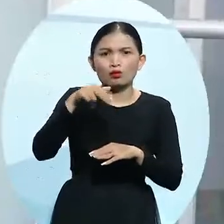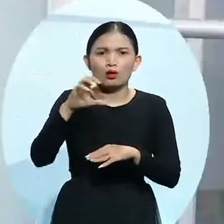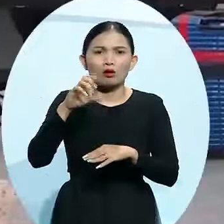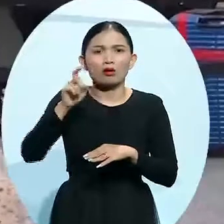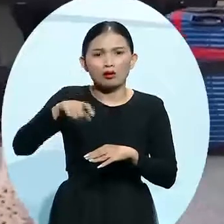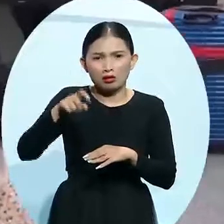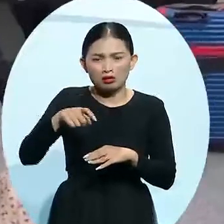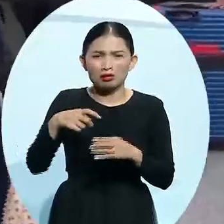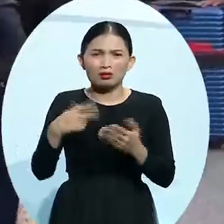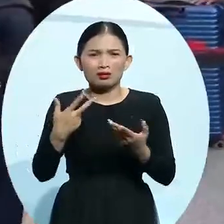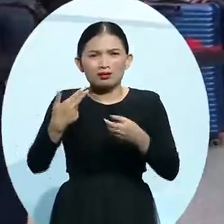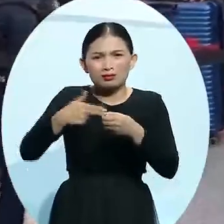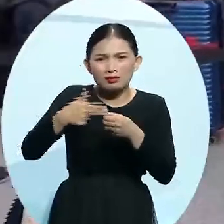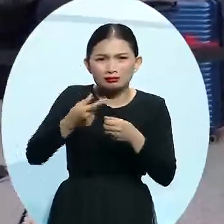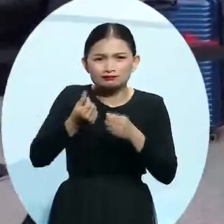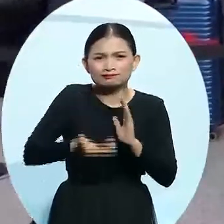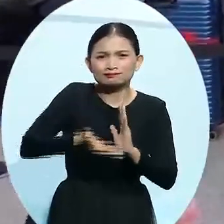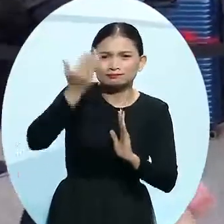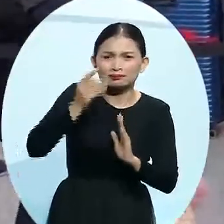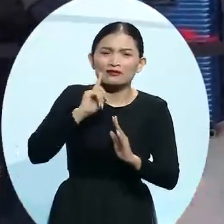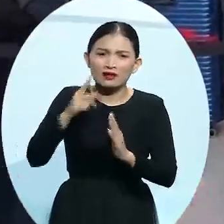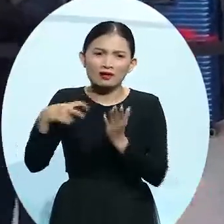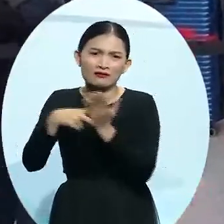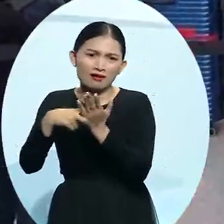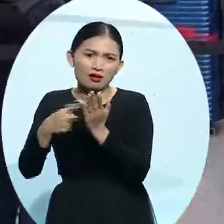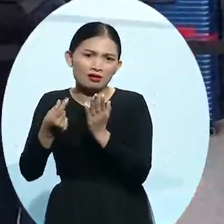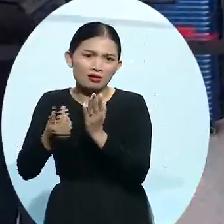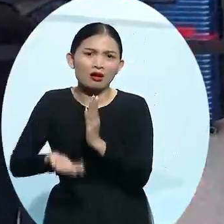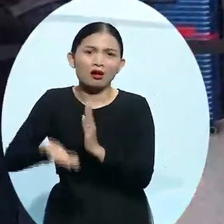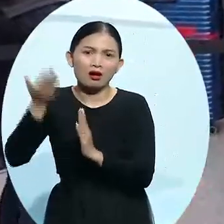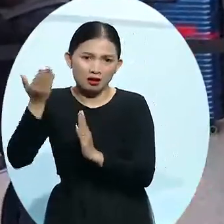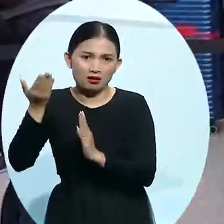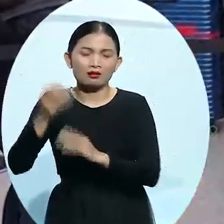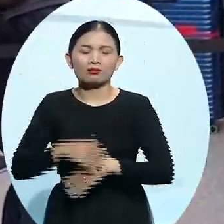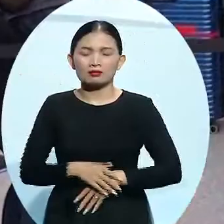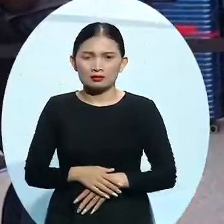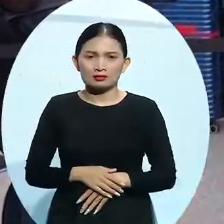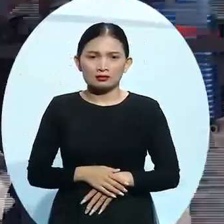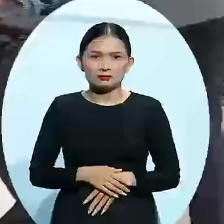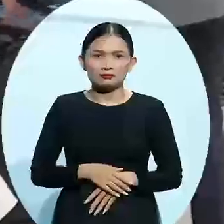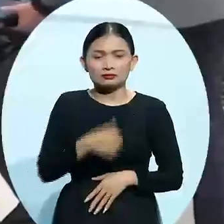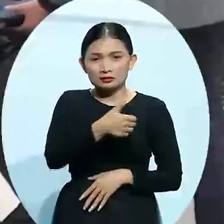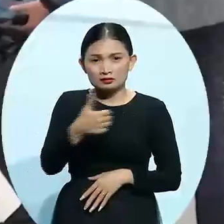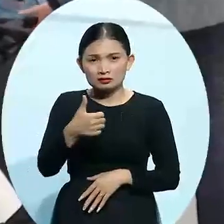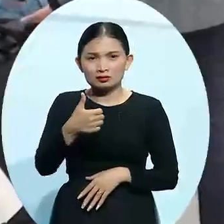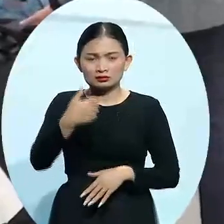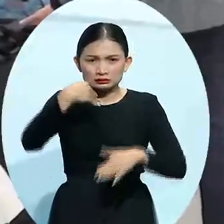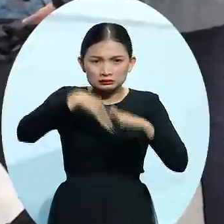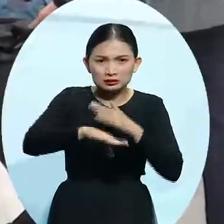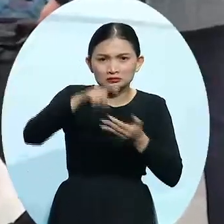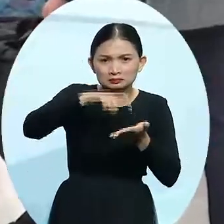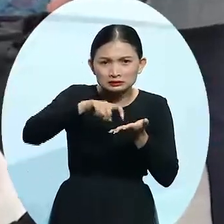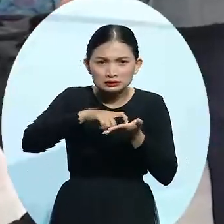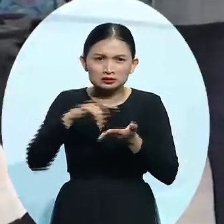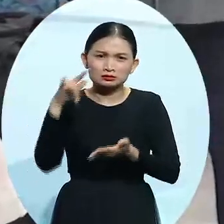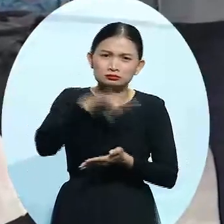đang tăng vọt. Theo số liệu của chính phủ Mỹ, số lượng khách đi lại bằng đường hàng không ở Mỹ đã tăng trở lại gần 90% so với